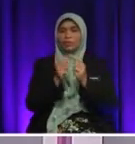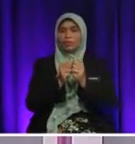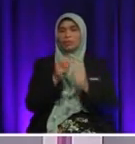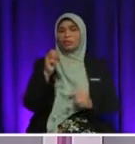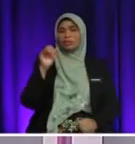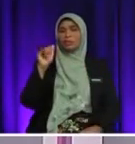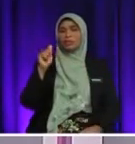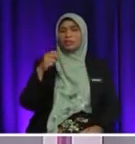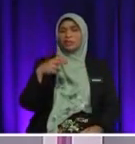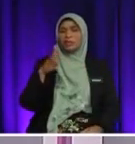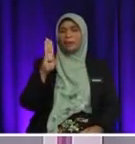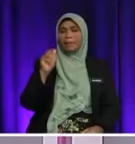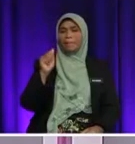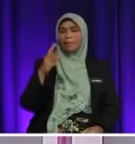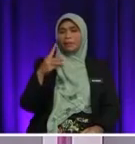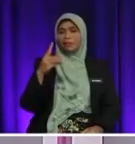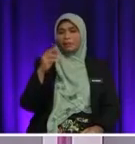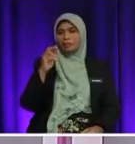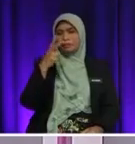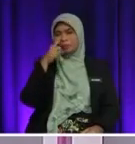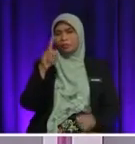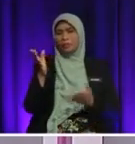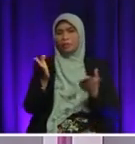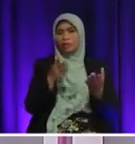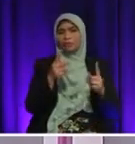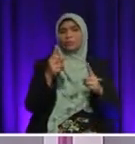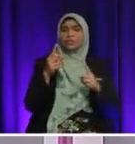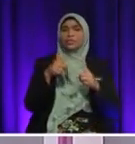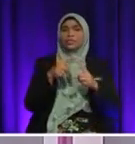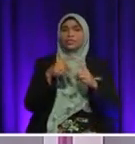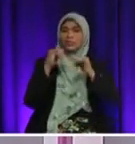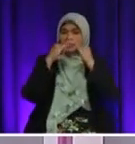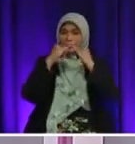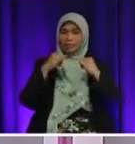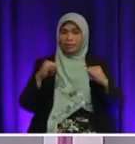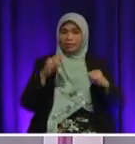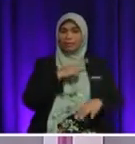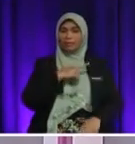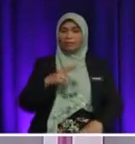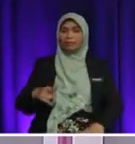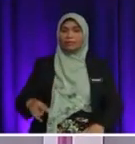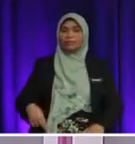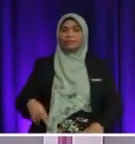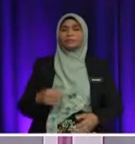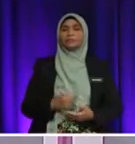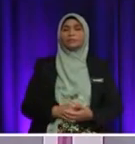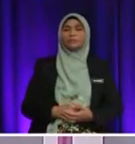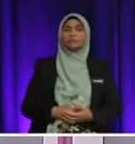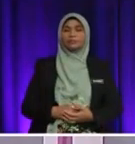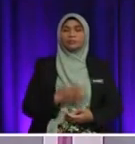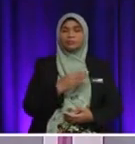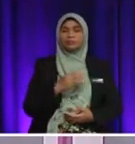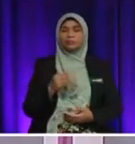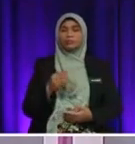Bandar bawa budak miskin itu ke istana raja. Jadi budak miskin itu pun pergilah ke istana raja bersama-sama dengan Shah Bandar.